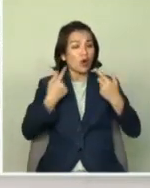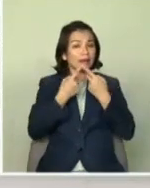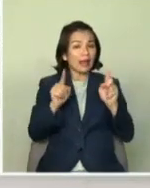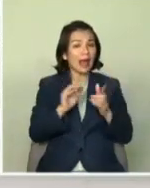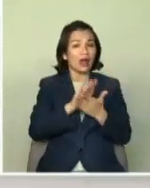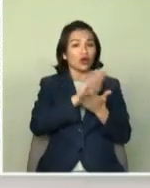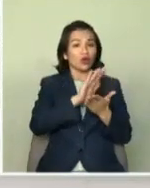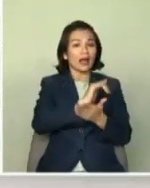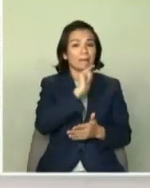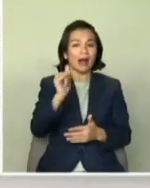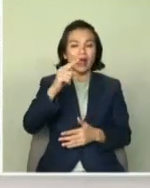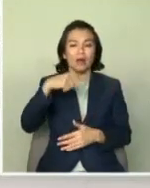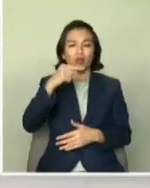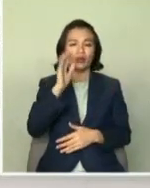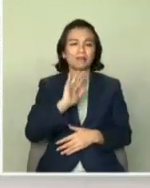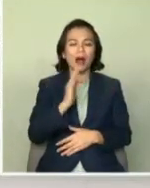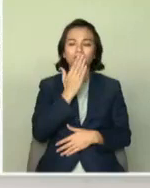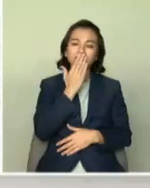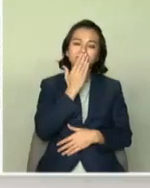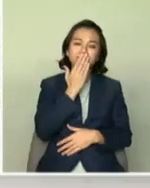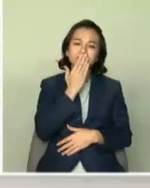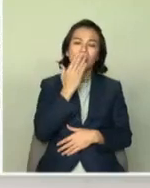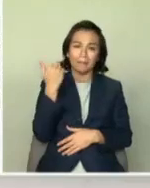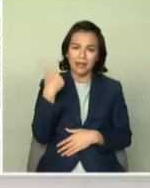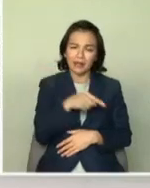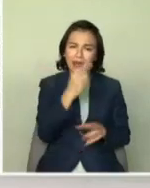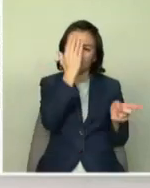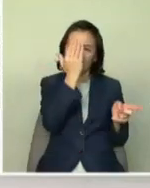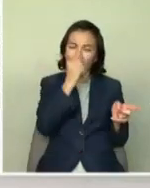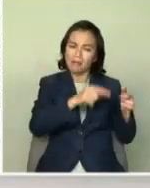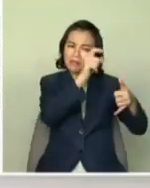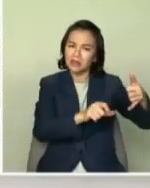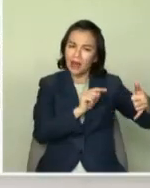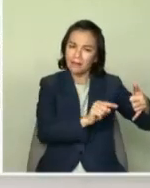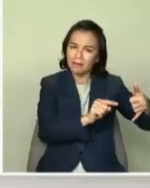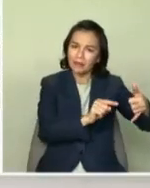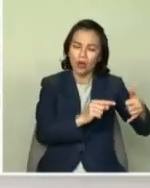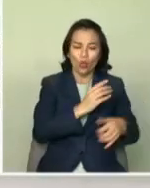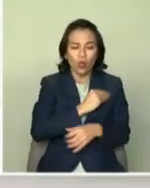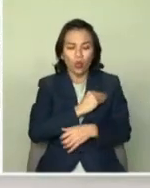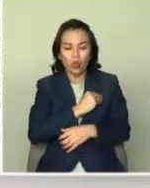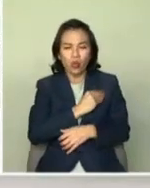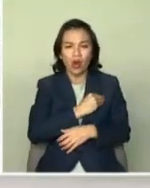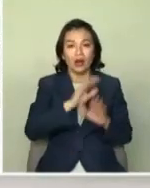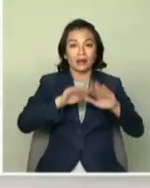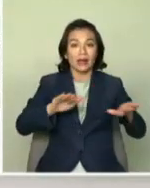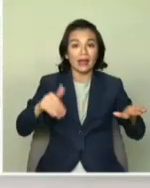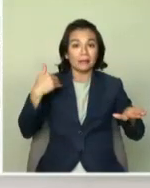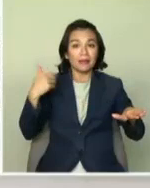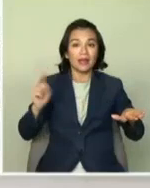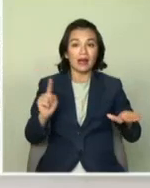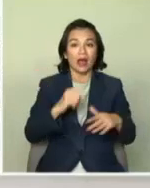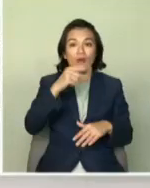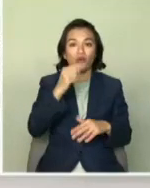าไม่กล้าที่จะพูดไม่กล้าที่จะจาอะไรนะคะแล้วสิ่งที่เด็กสะท้อนออกมาเนี่ยคือความหวาดกลัวเด็กบางคนถึงขั้น